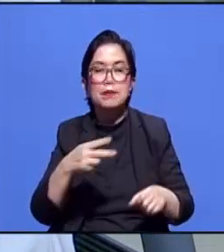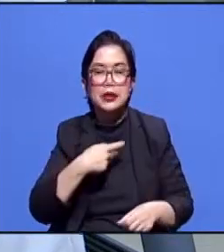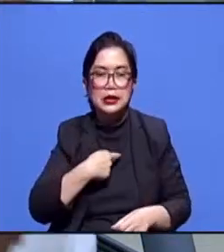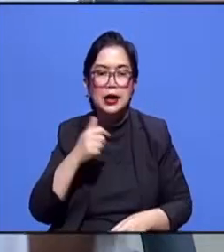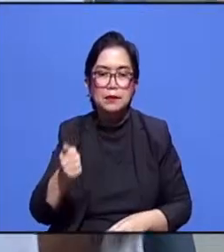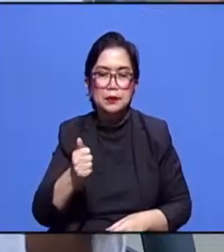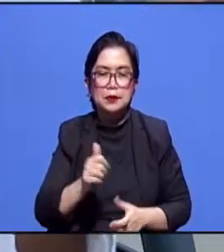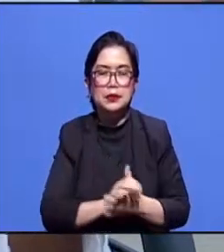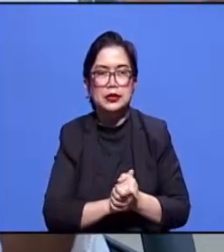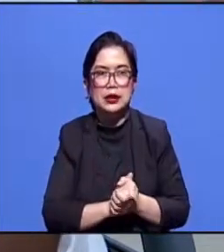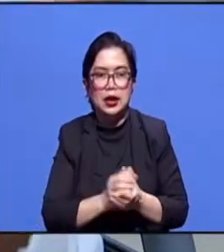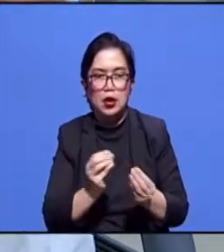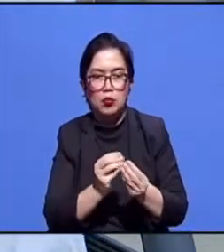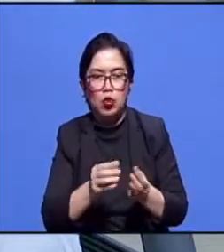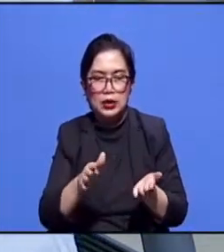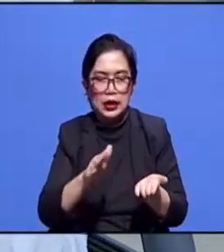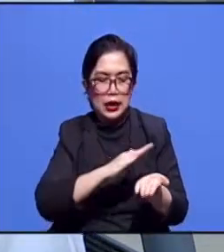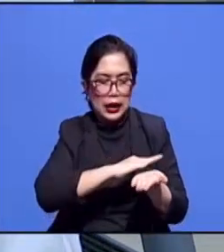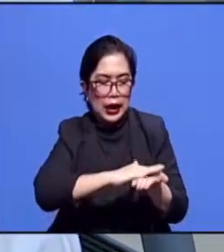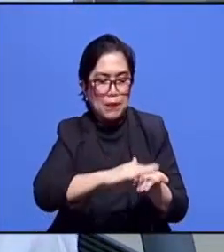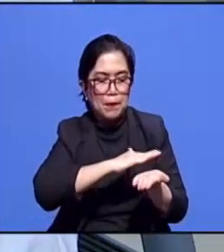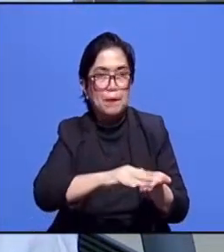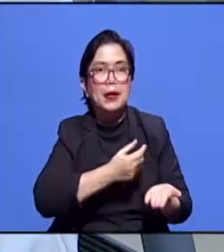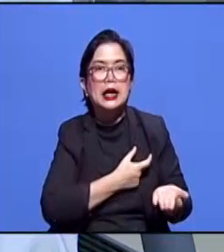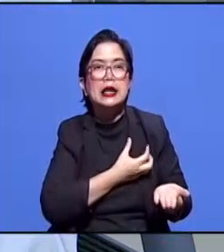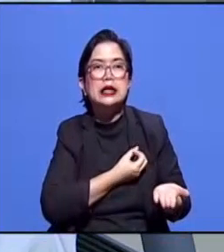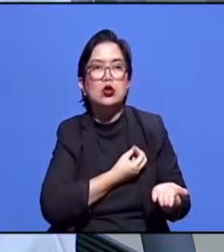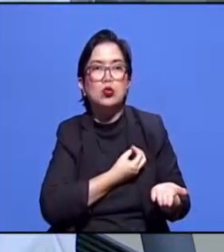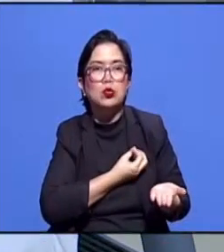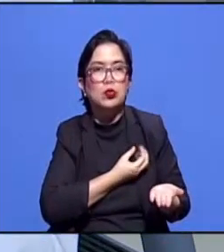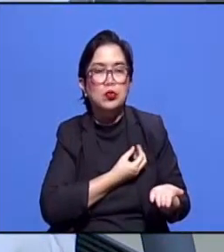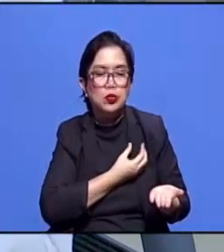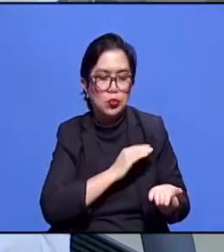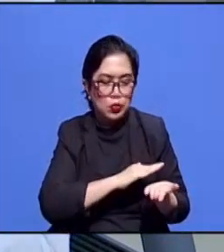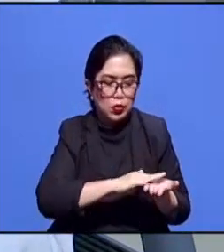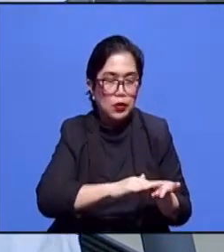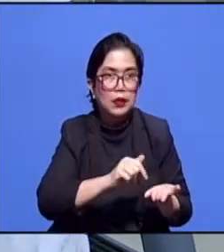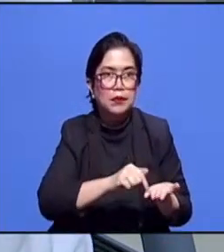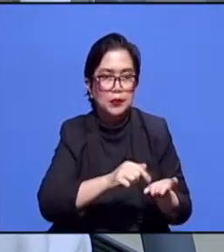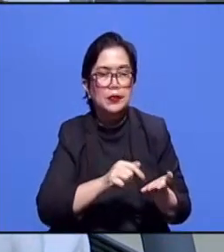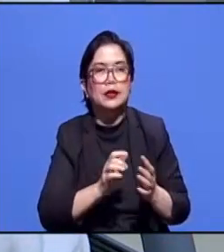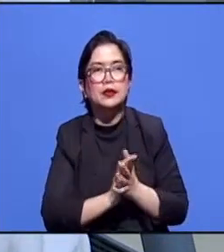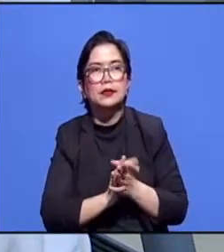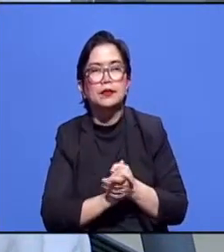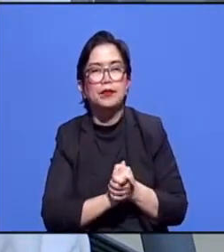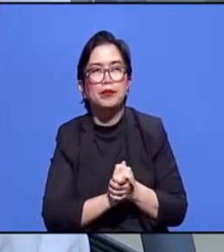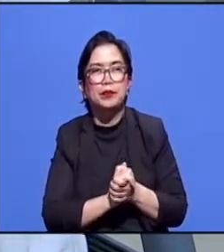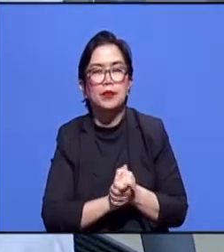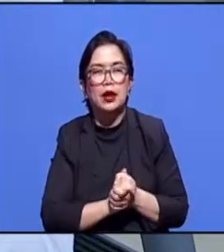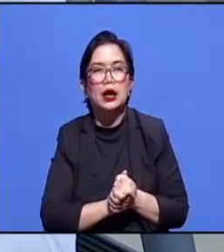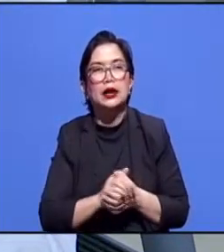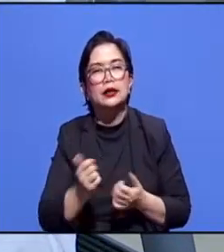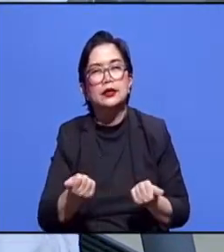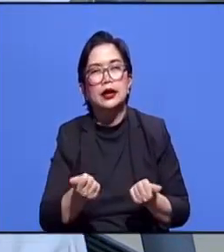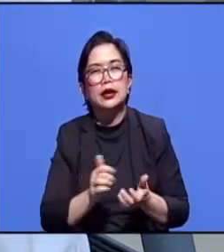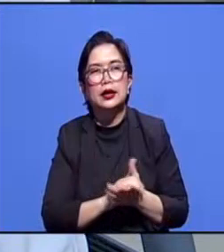bisa mendokumentasikan aritmia pada saat dia terjadi. Ya. Nah, jadi ada